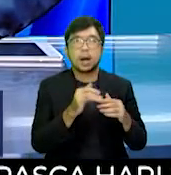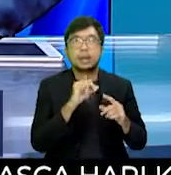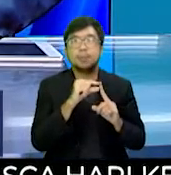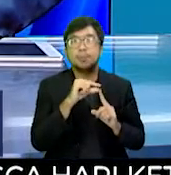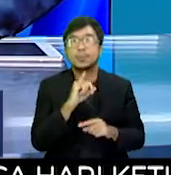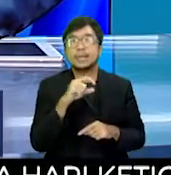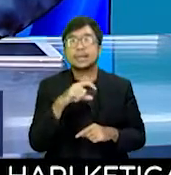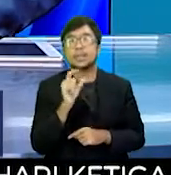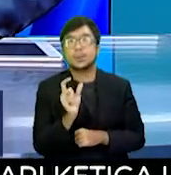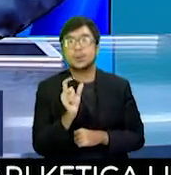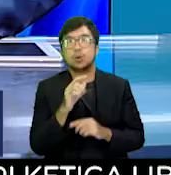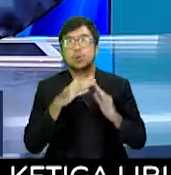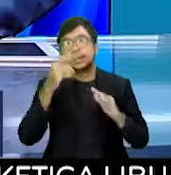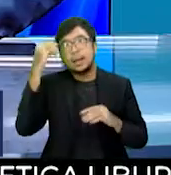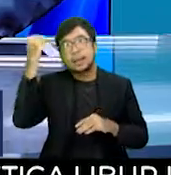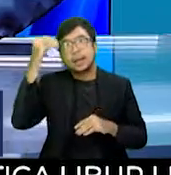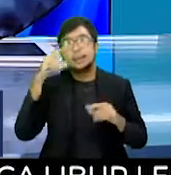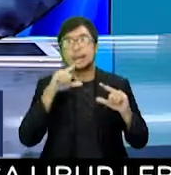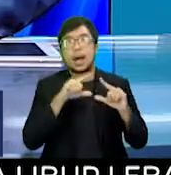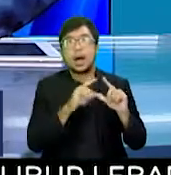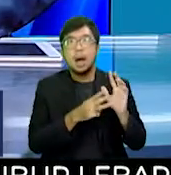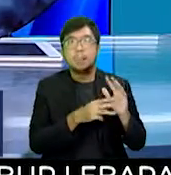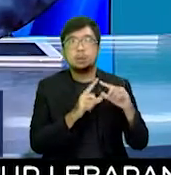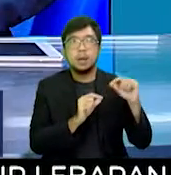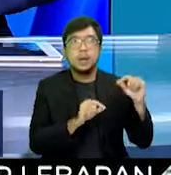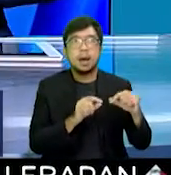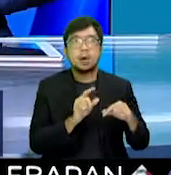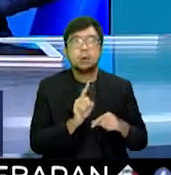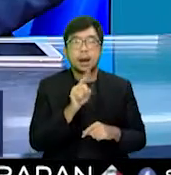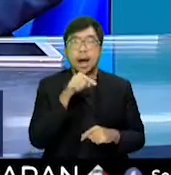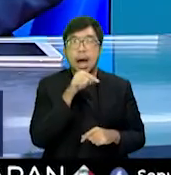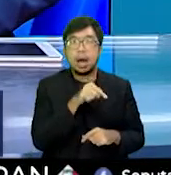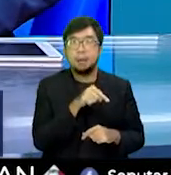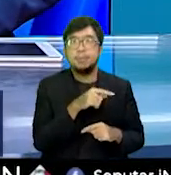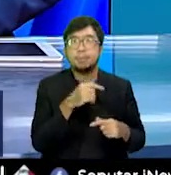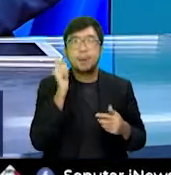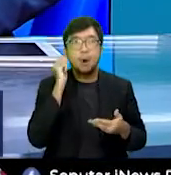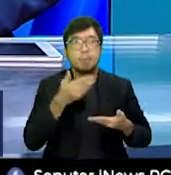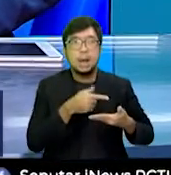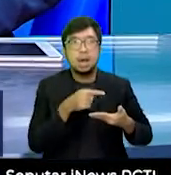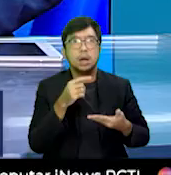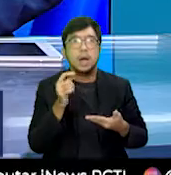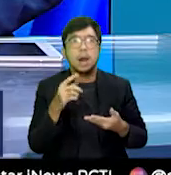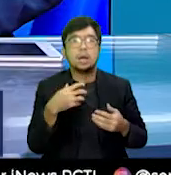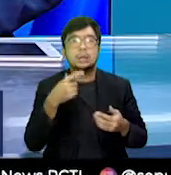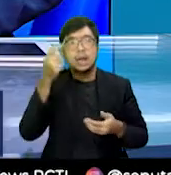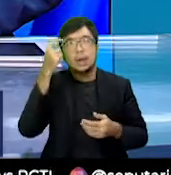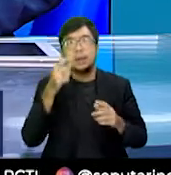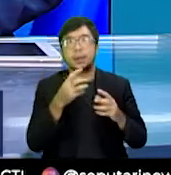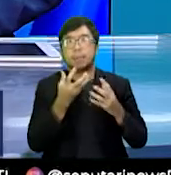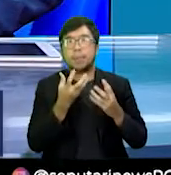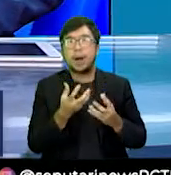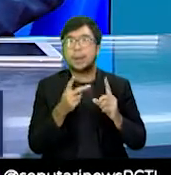RSUP Haji Adam Malik Medan, Sumatera Utara. Bayi perempuan ini diduga mengidap hepatitis akut misterius berdasarkan gejala serta